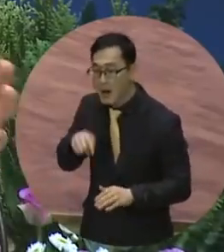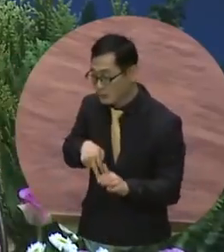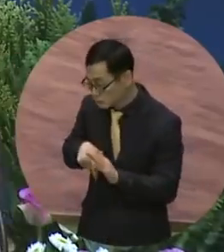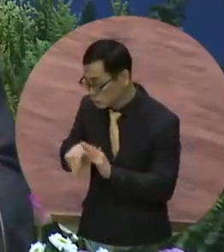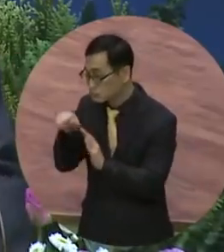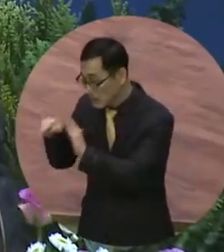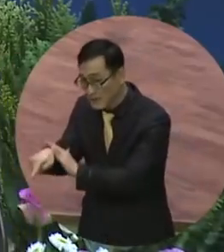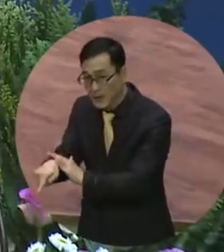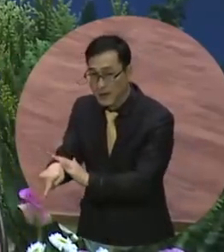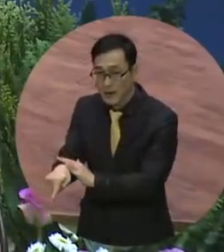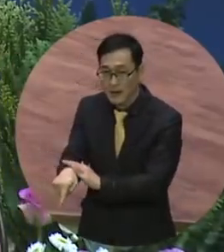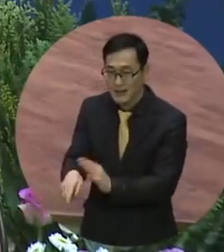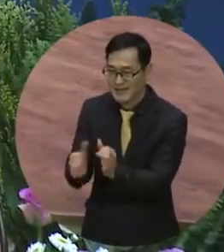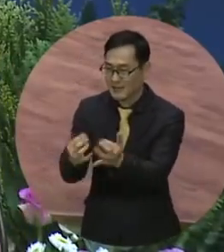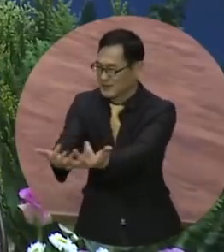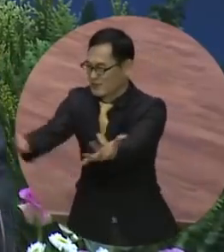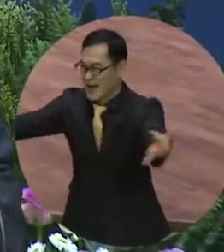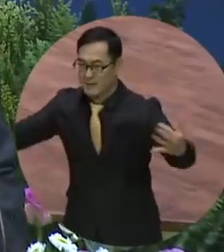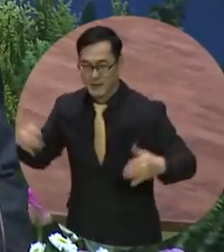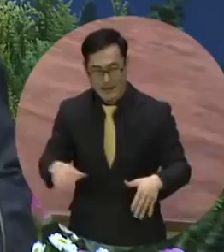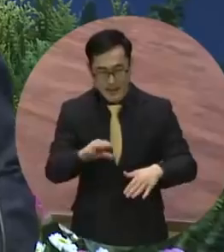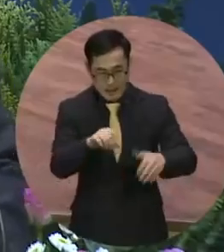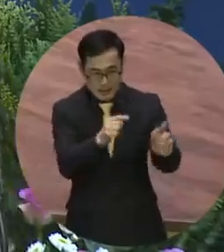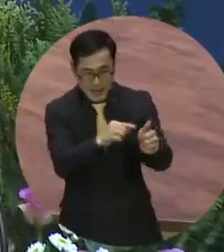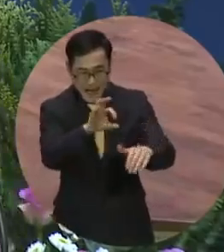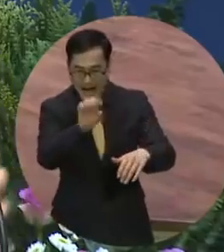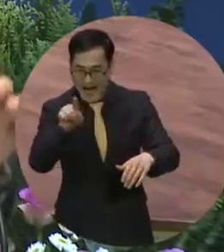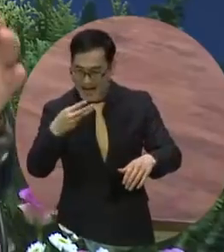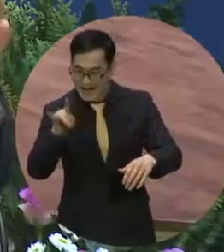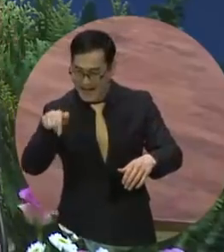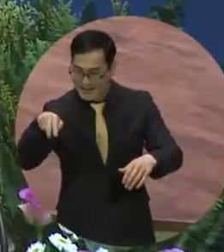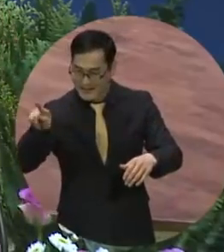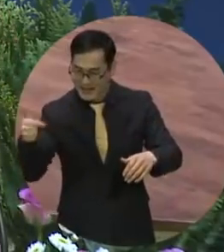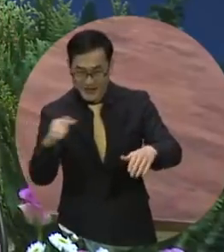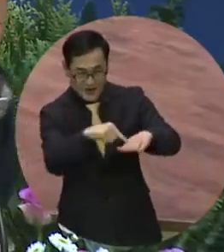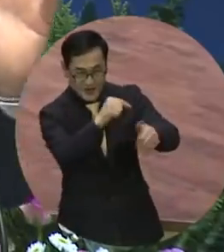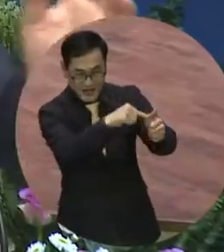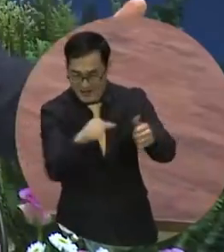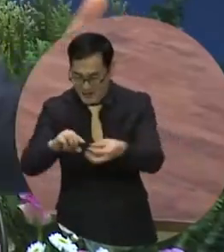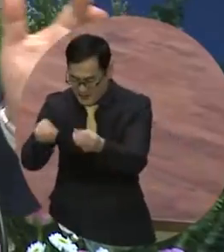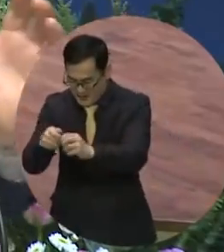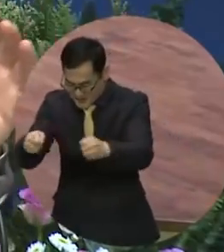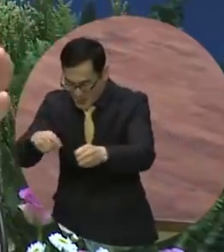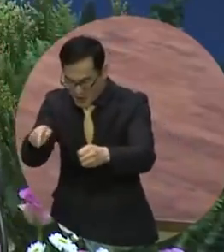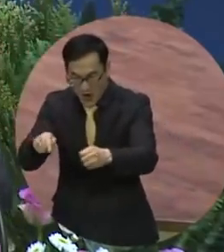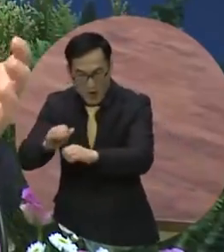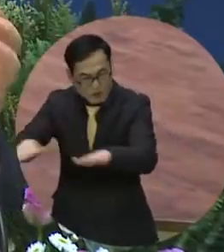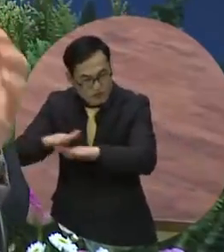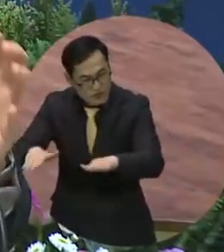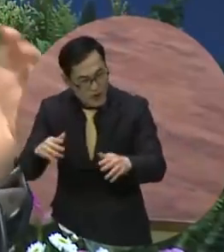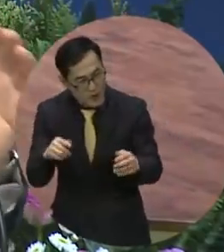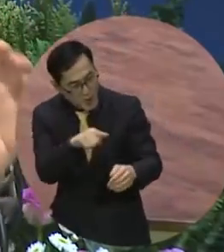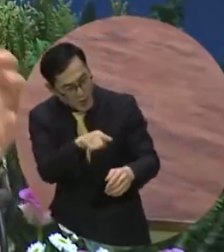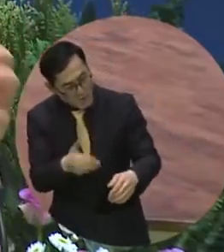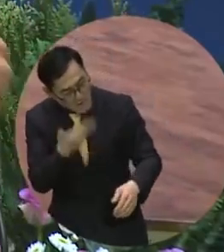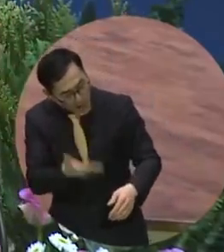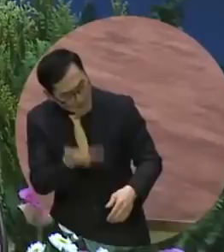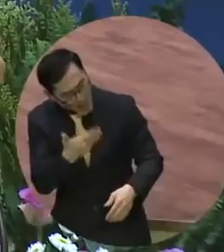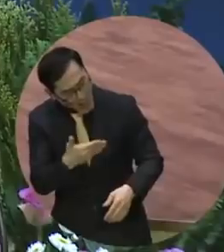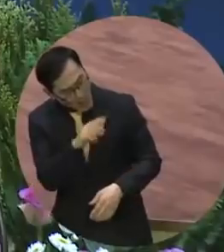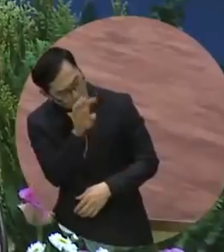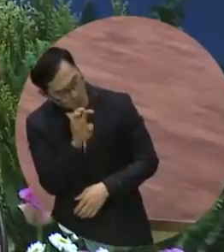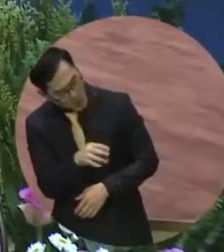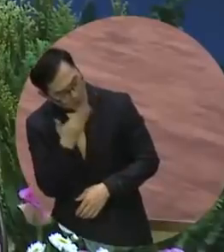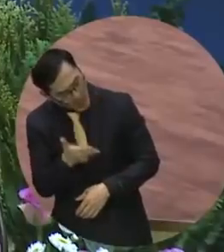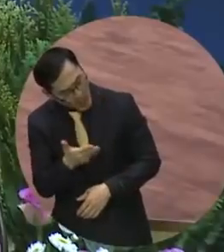모든 백성들이 봅니다. 야, 저 알렉산더 대왕이 어떻게 저 매듭, 어려운 매듭을 아무도 풀지 못한 매듭을 저